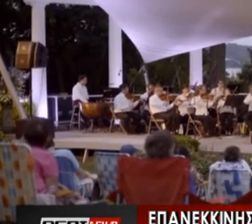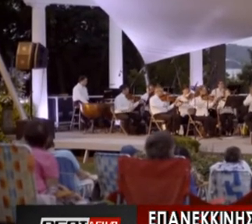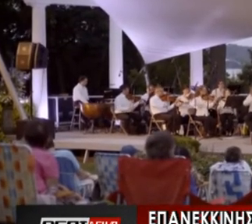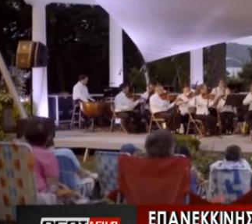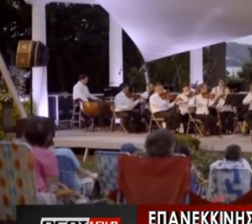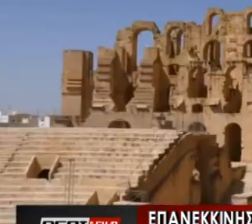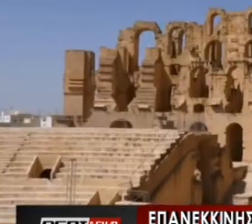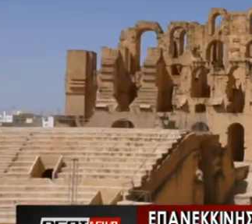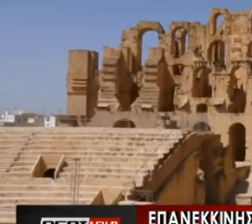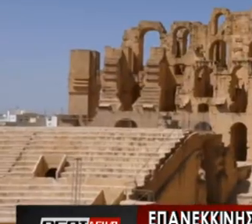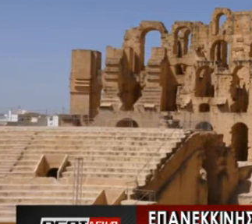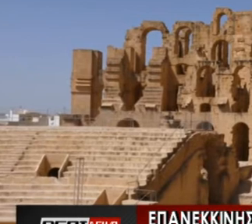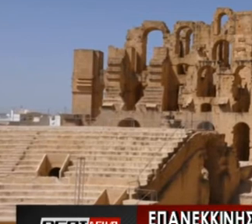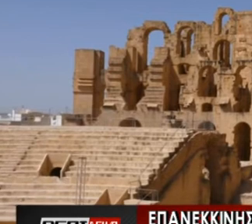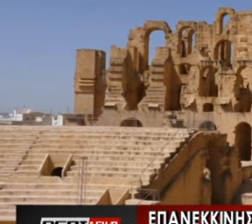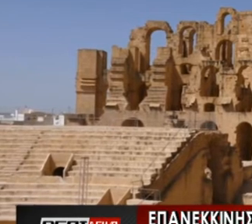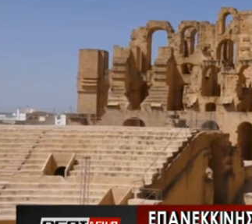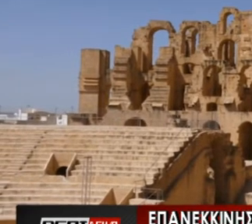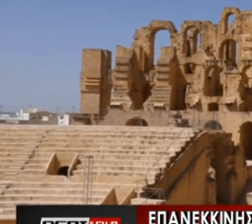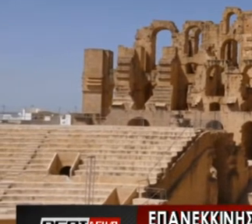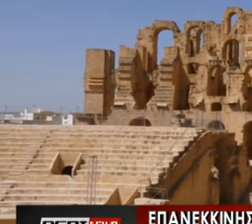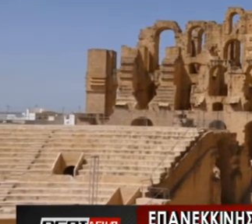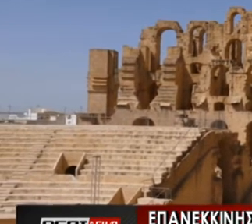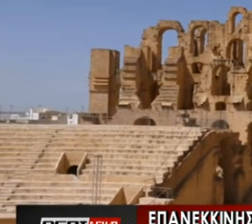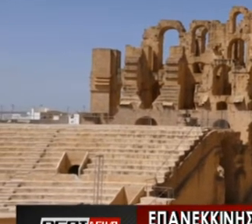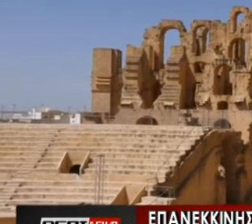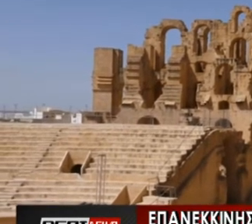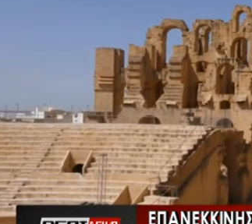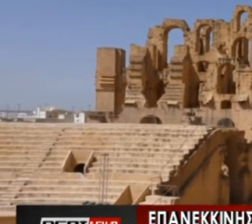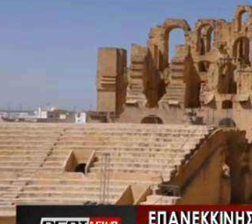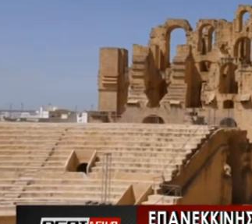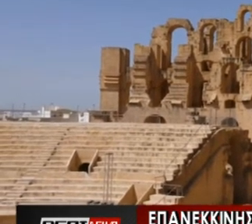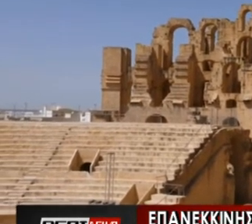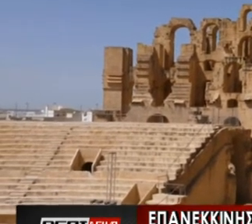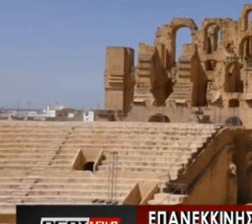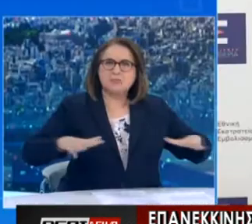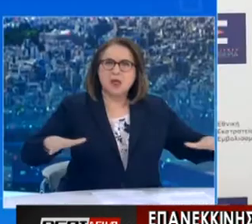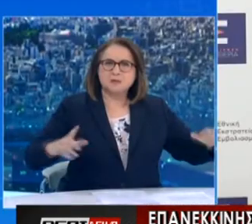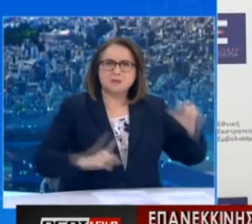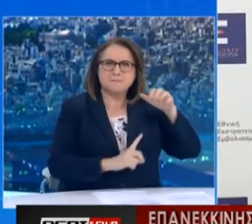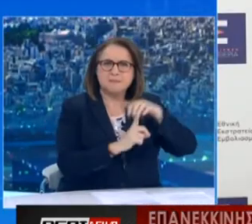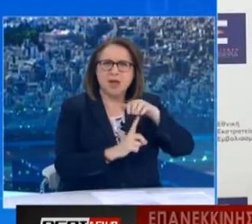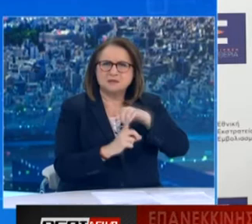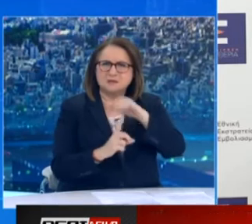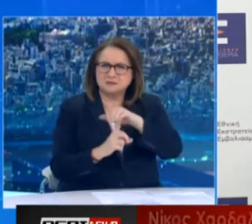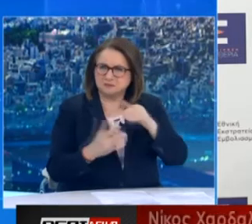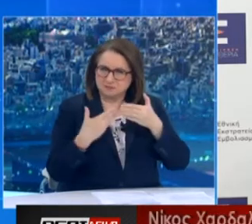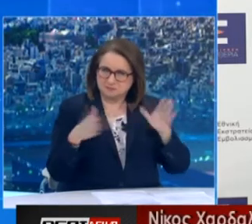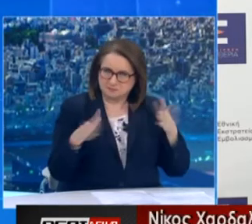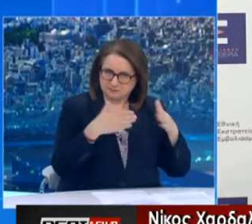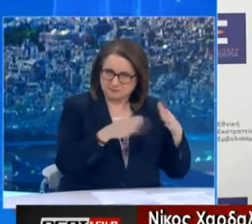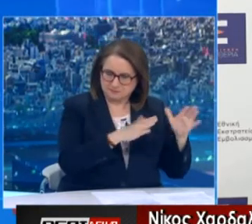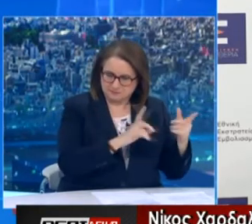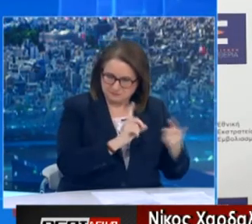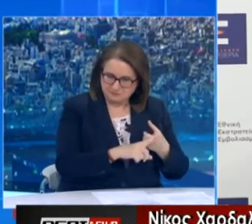ανάσας, καθώς από σήμερα ανοίγει μια σειρά δραστηριοτήτων. Παραλειτουργούν οι οργανωμένες παραλίες. Μειώνεται το ποσοστό εμβαδού αναπελάτη